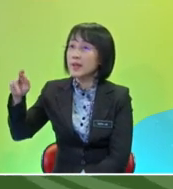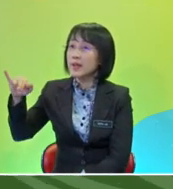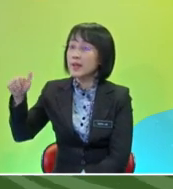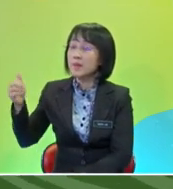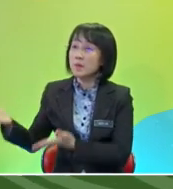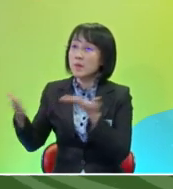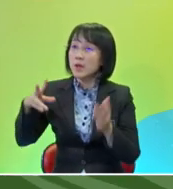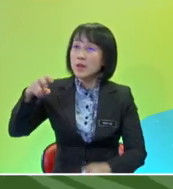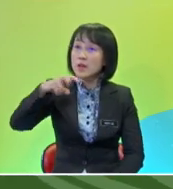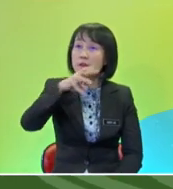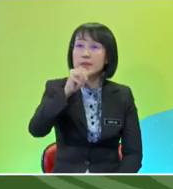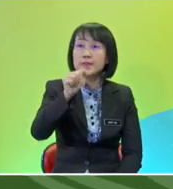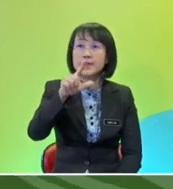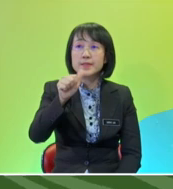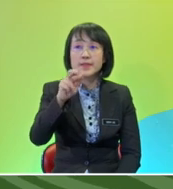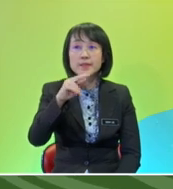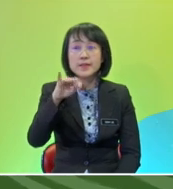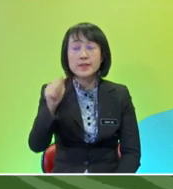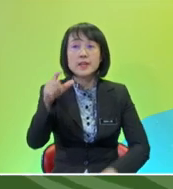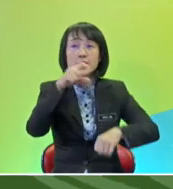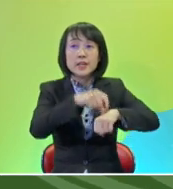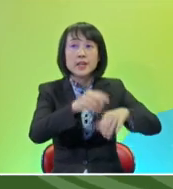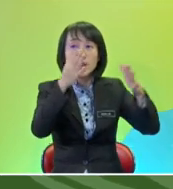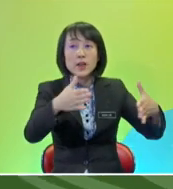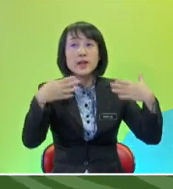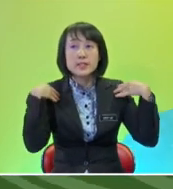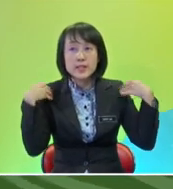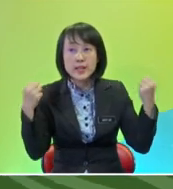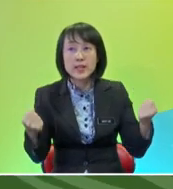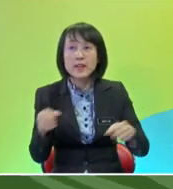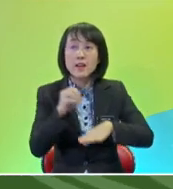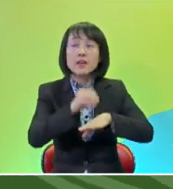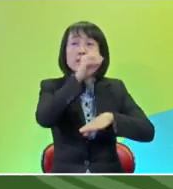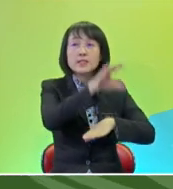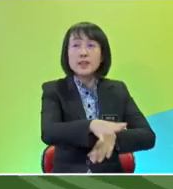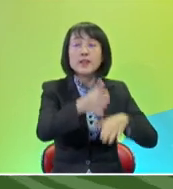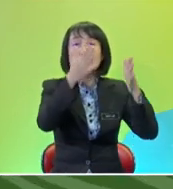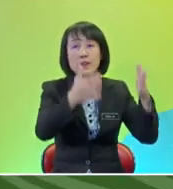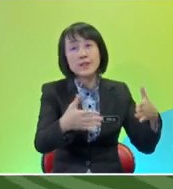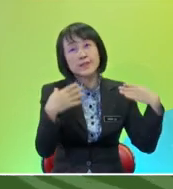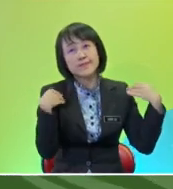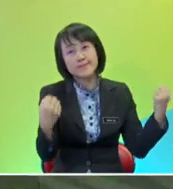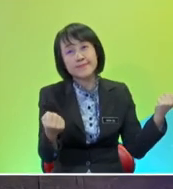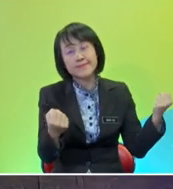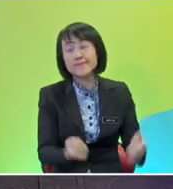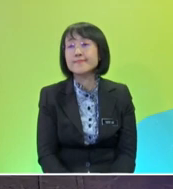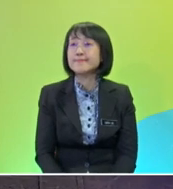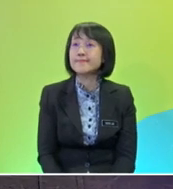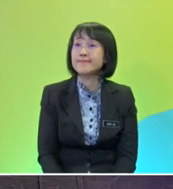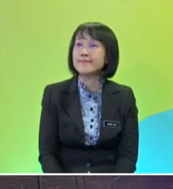malaria. Nyamuk tiruk betina menggigit orang sihat dan menjangkitinya. Okey,